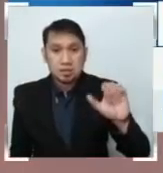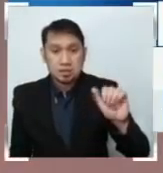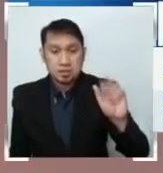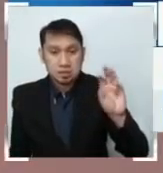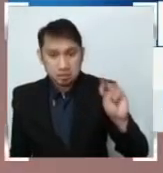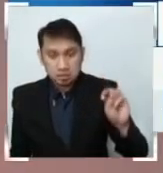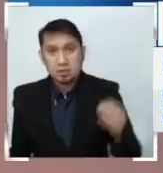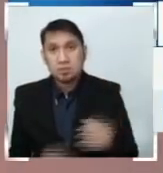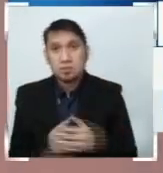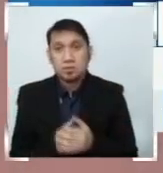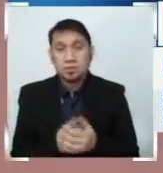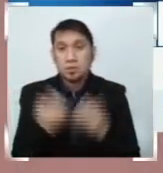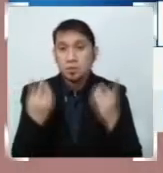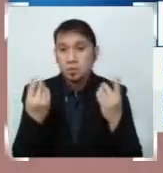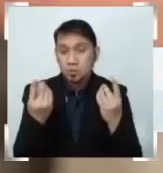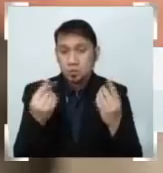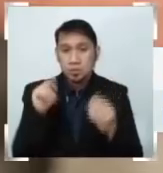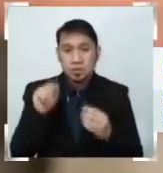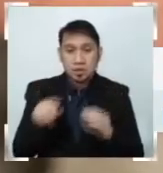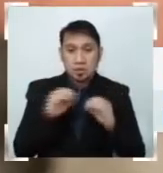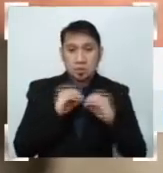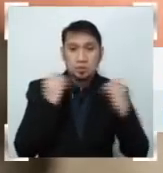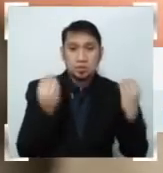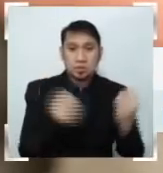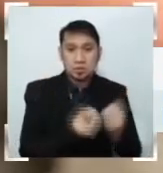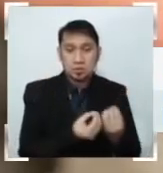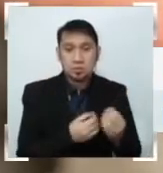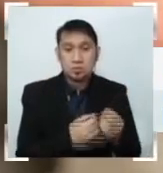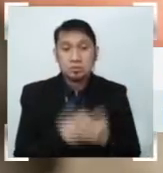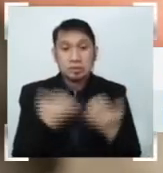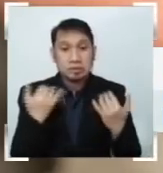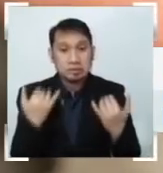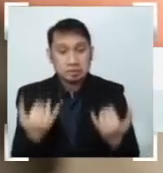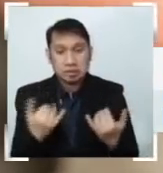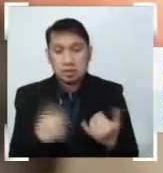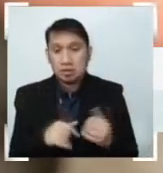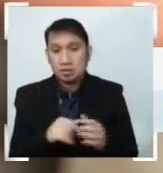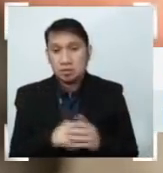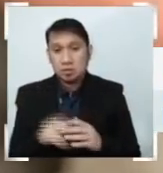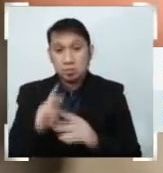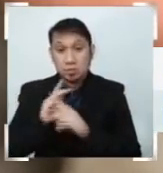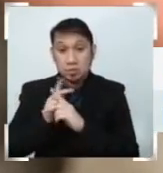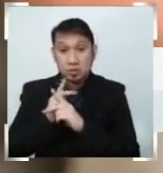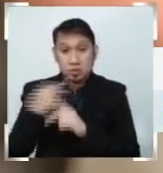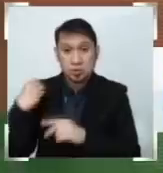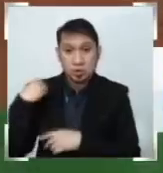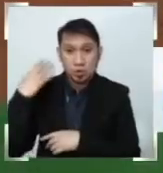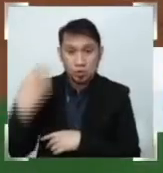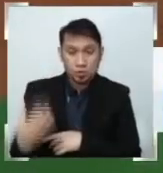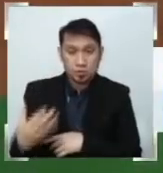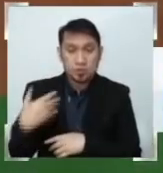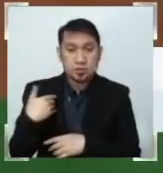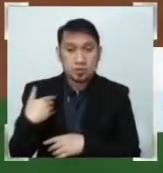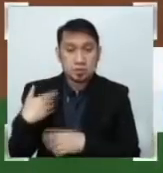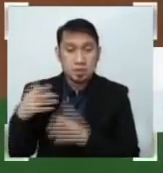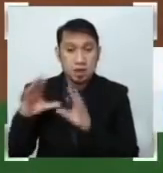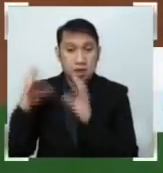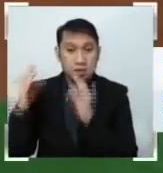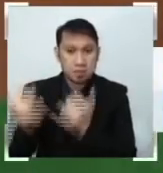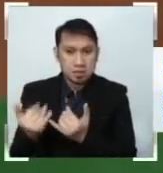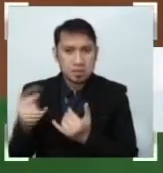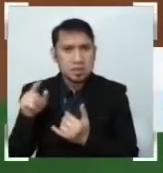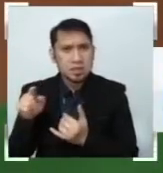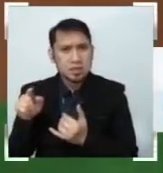ginagawa po ng isang organized syndicate. Ipinatawag na ang mga protection officer ng mga telecommunications company para malaman kung